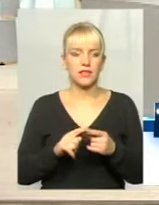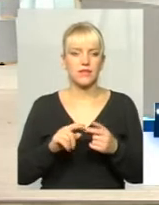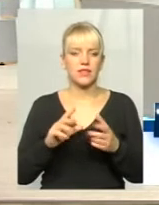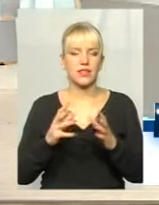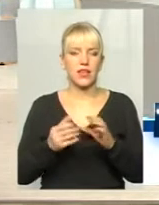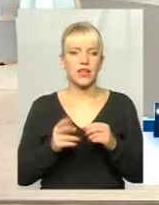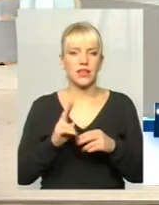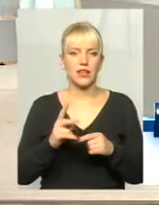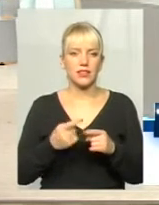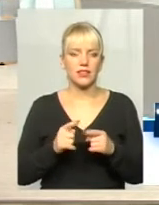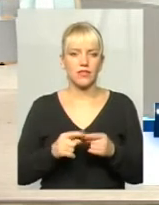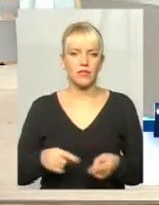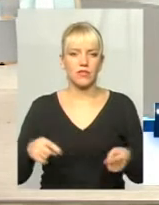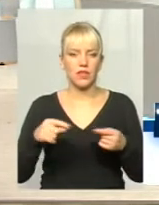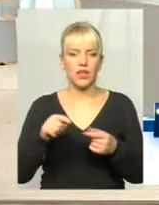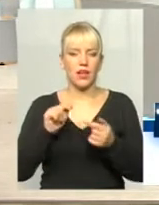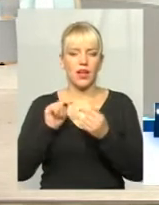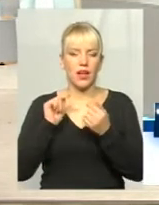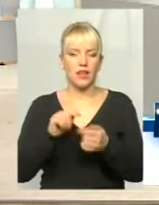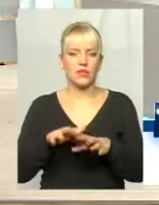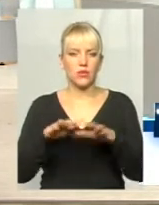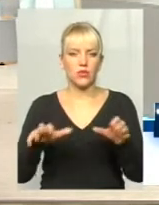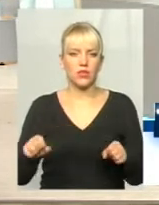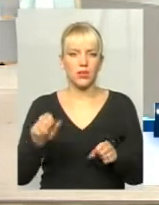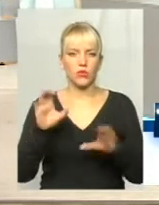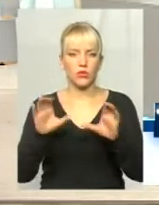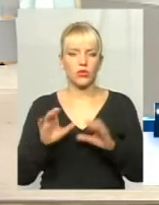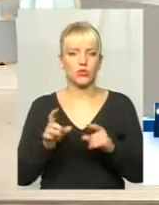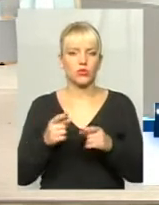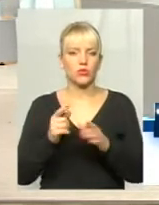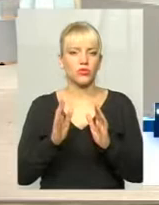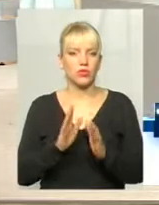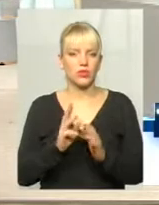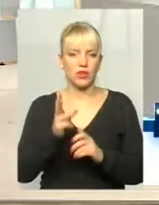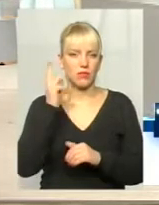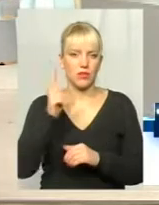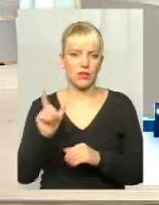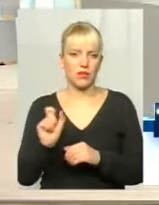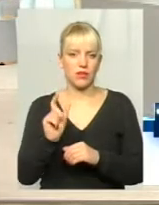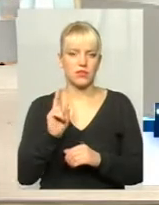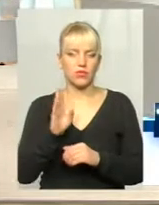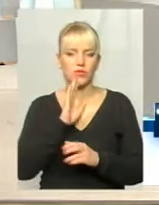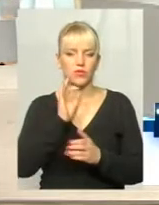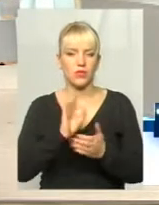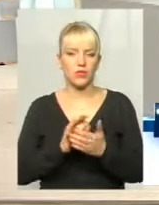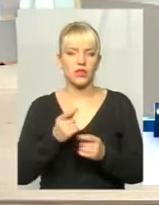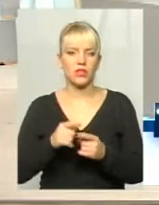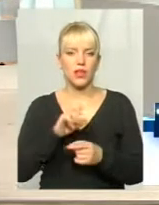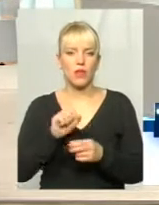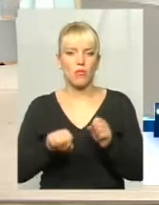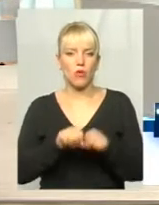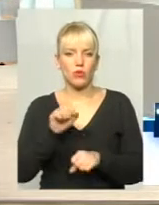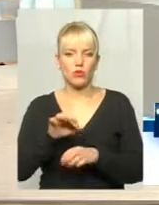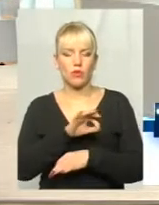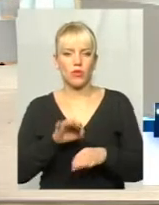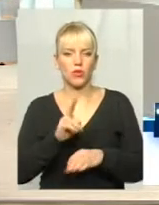Як це відповідає цьому монопольному законодавству і чому власне лише «Смарінгаз»? І хто за це, власне, за порушення цих проєктів відповідає?